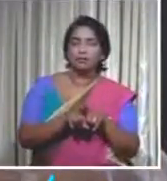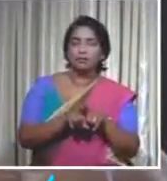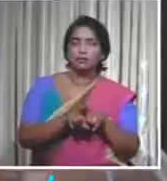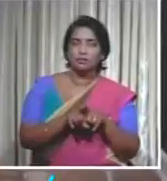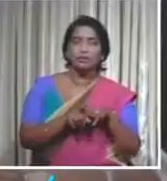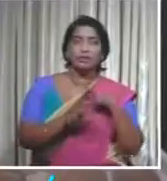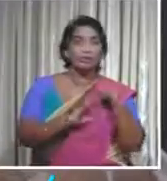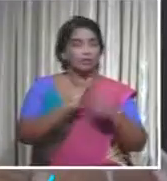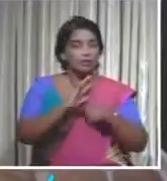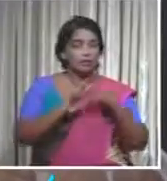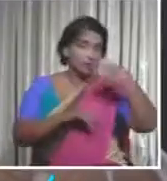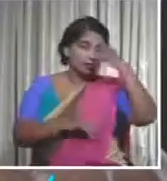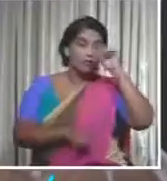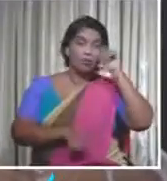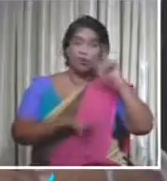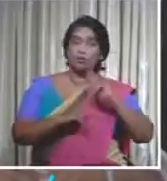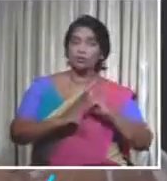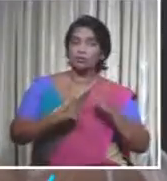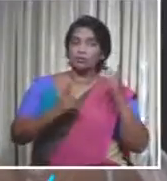तमिलेपा